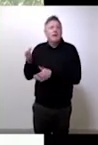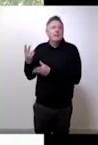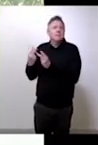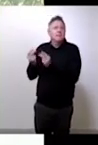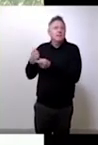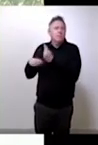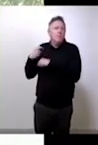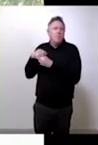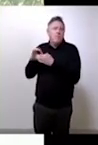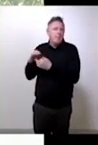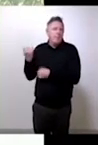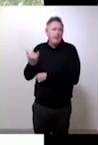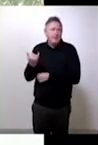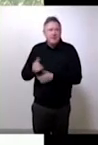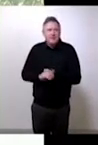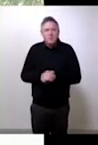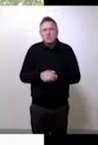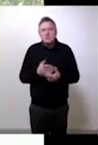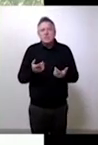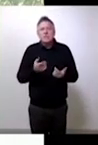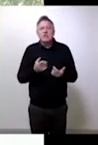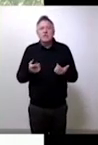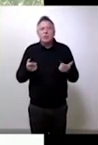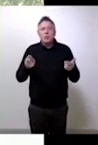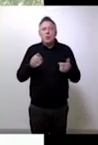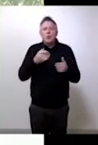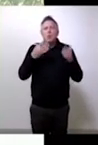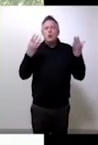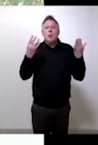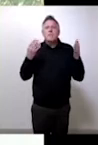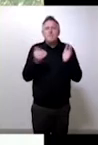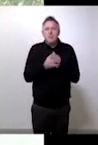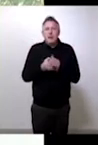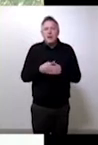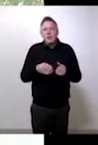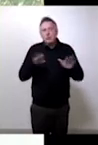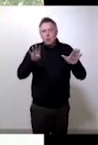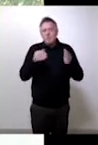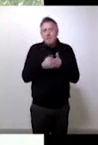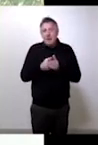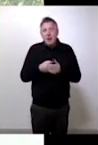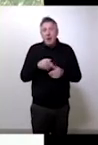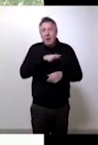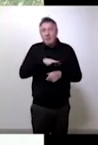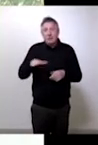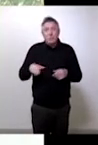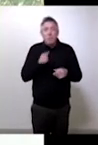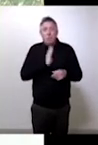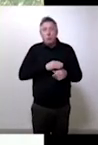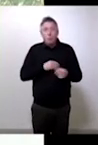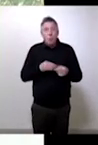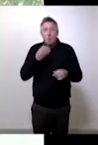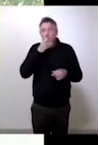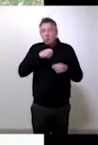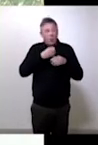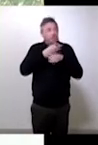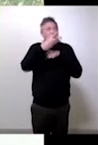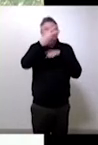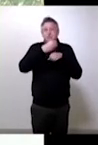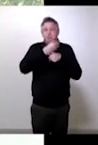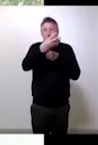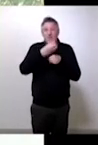des logements existants. On a dit tout à l'heure 9000 logements à Bordeaux en passoire thermique. Donc là, il y a un dispositif métropolitain qui est en